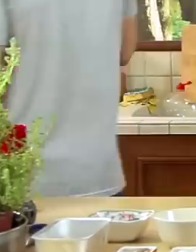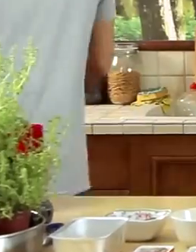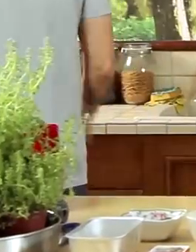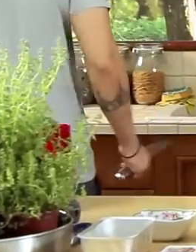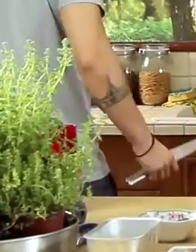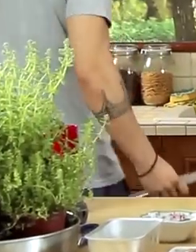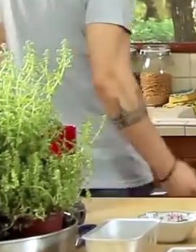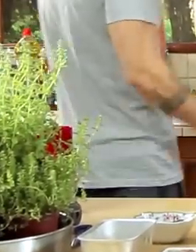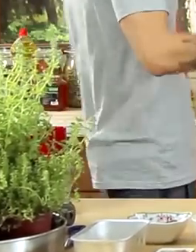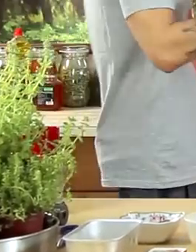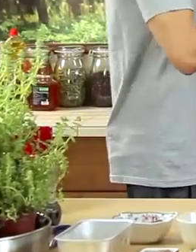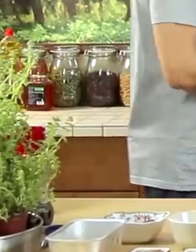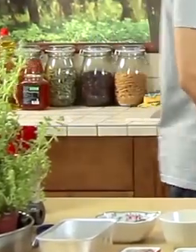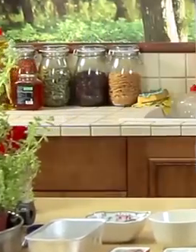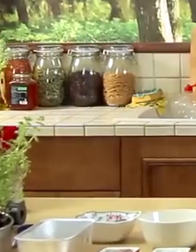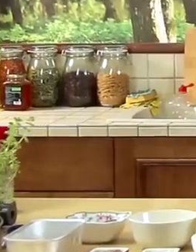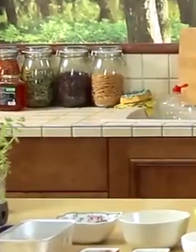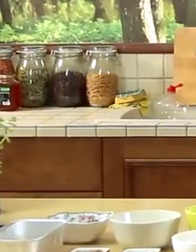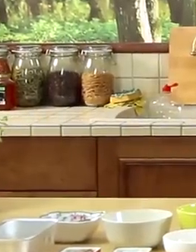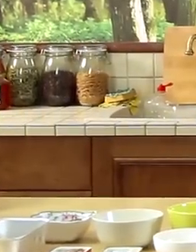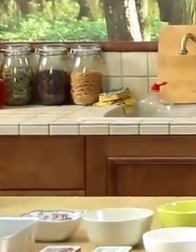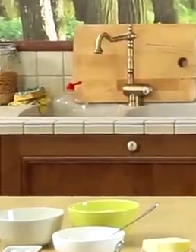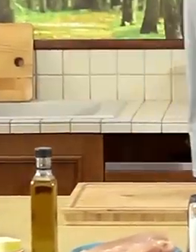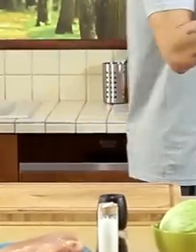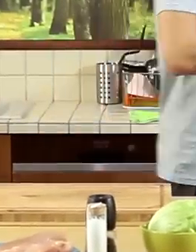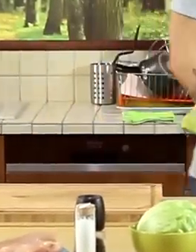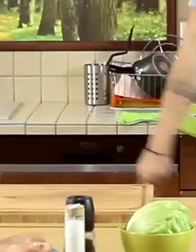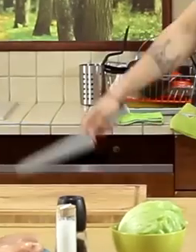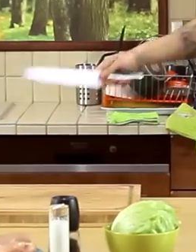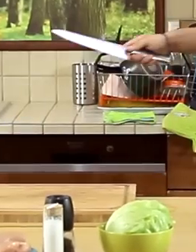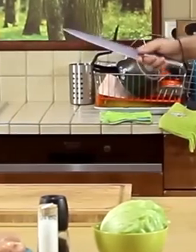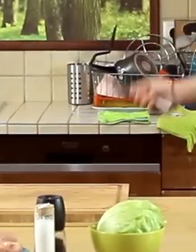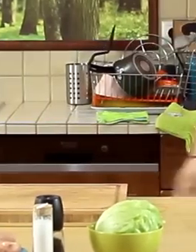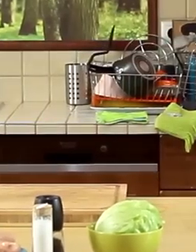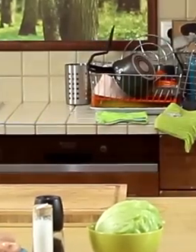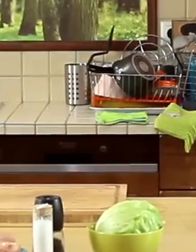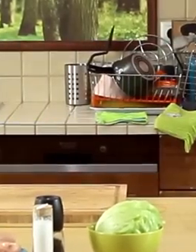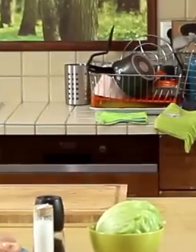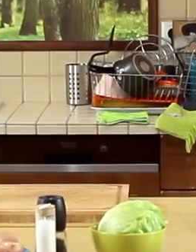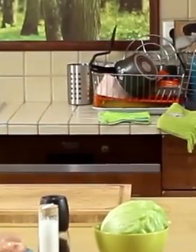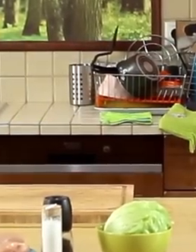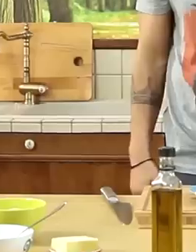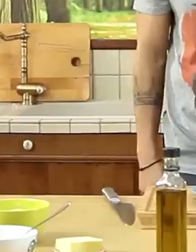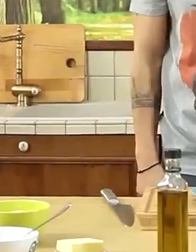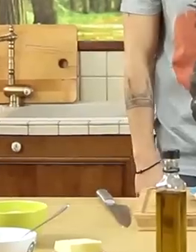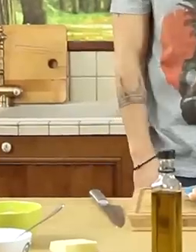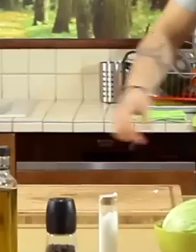Λάκη. Ναι. Θες να ξεκινήσουμε? Ναι. Ωραία. Να ξεκινήσω κατευθείαν?